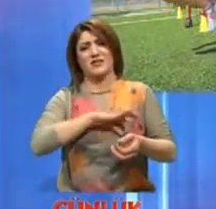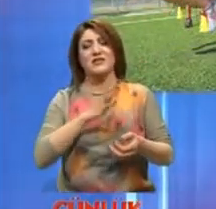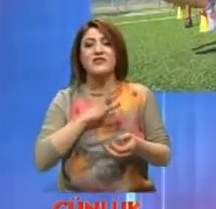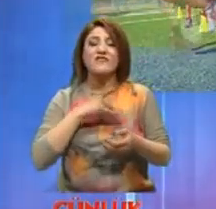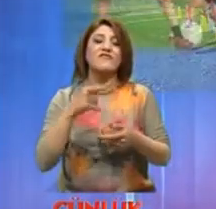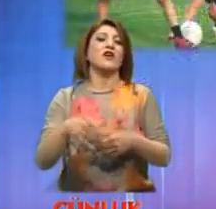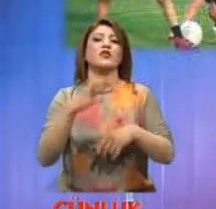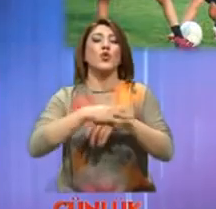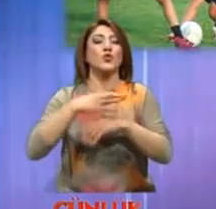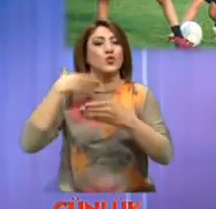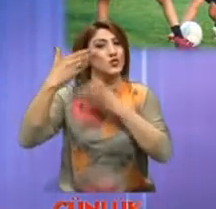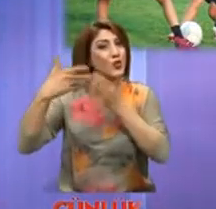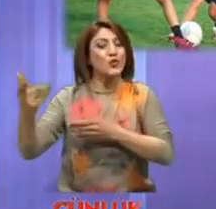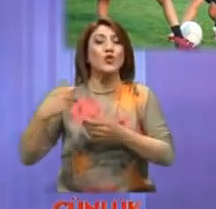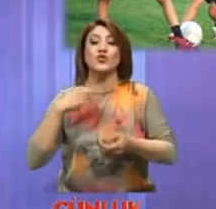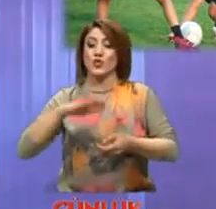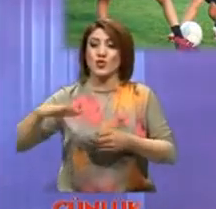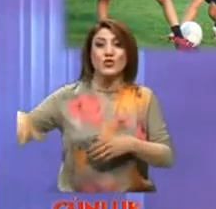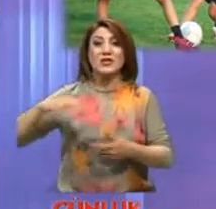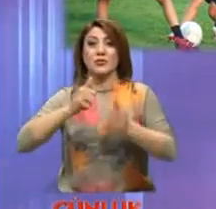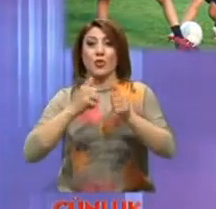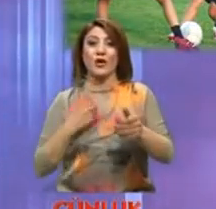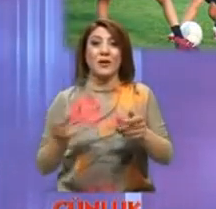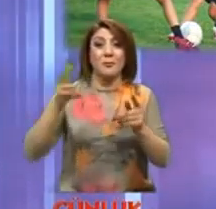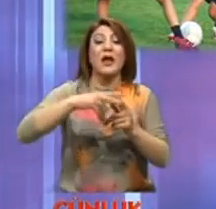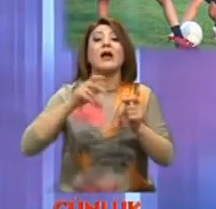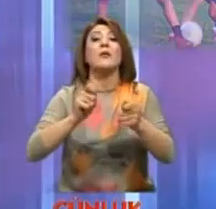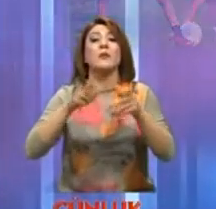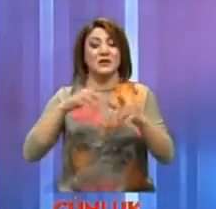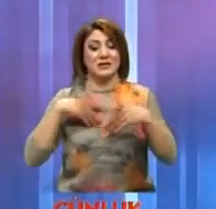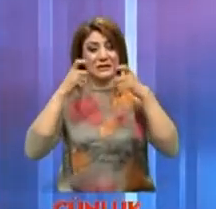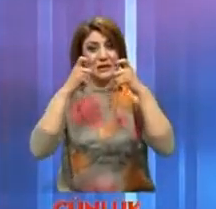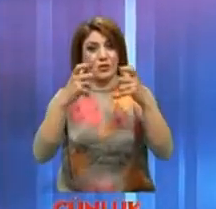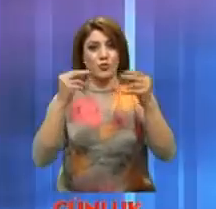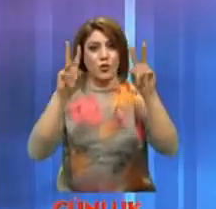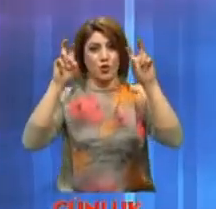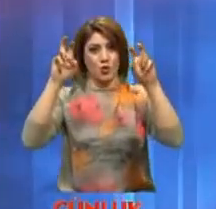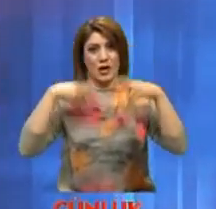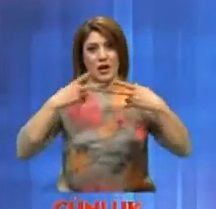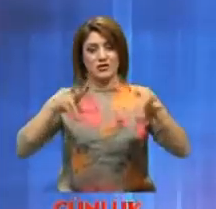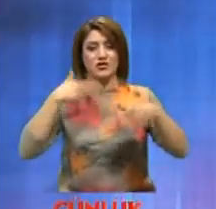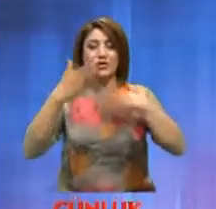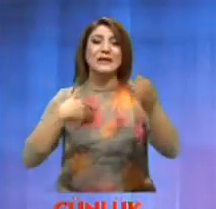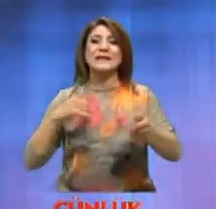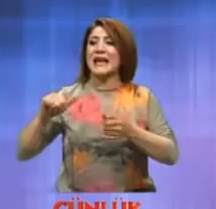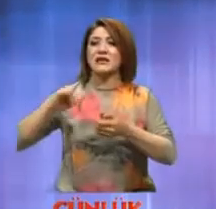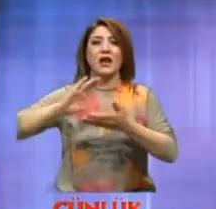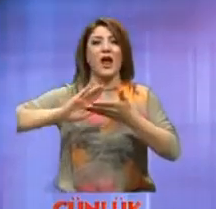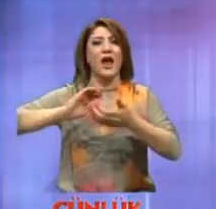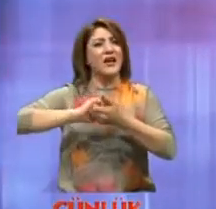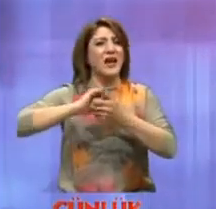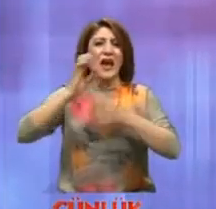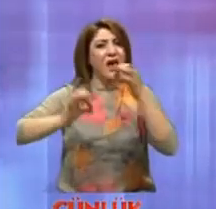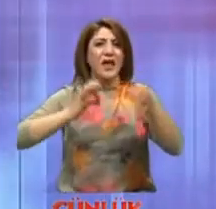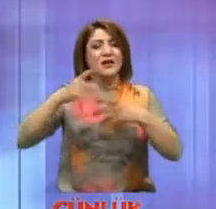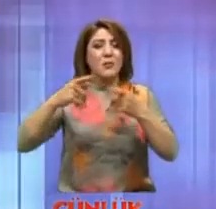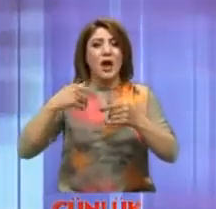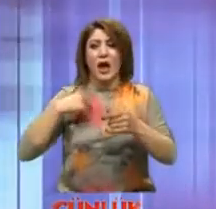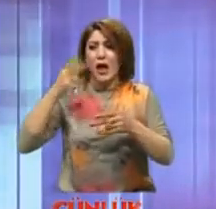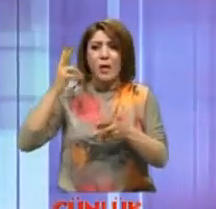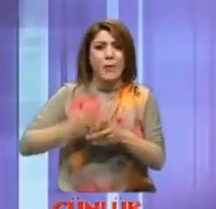Murat Kınıkoğlu, çocuğunuzu spora yönlendirmeden önce dikkat edilmesi gereken bazı konulara açıklık getiriyor. Yakın akrabalarında küçük yaşta ani ölüm